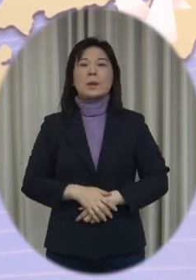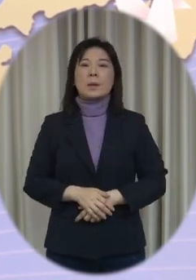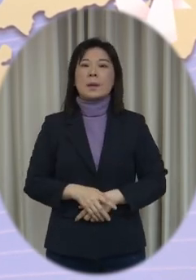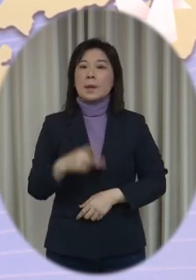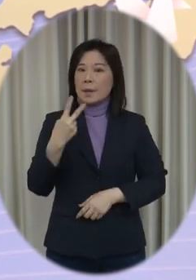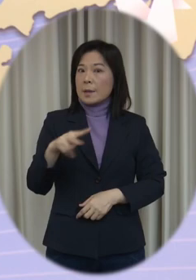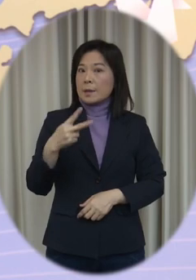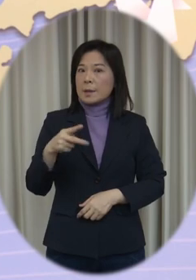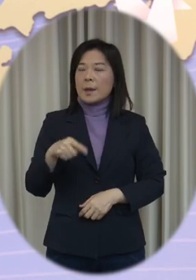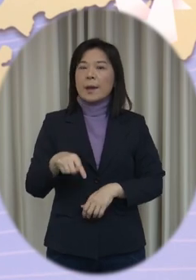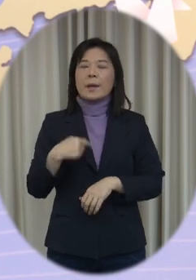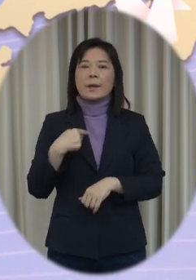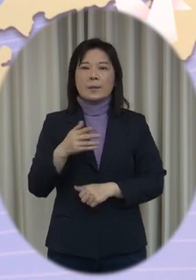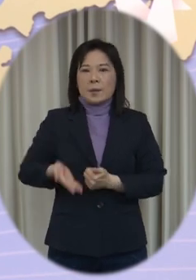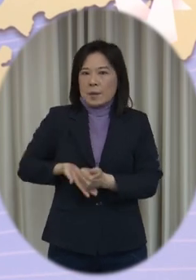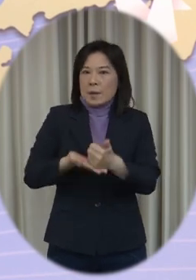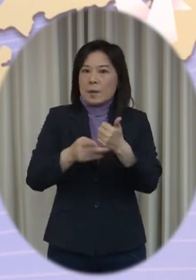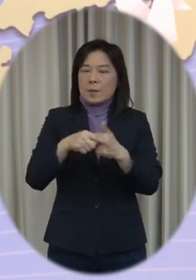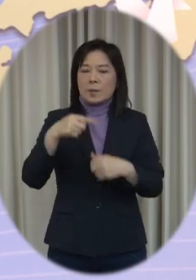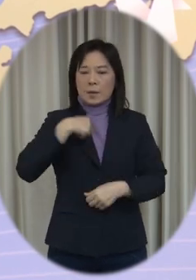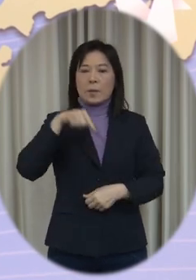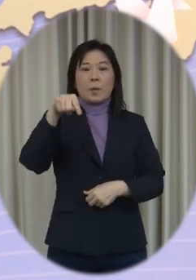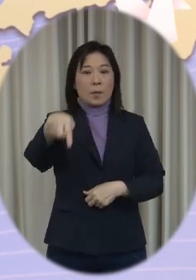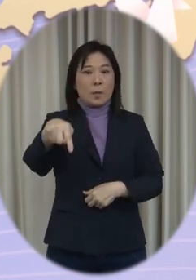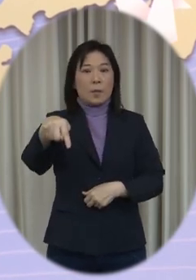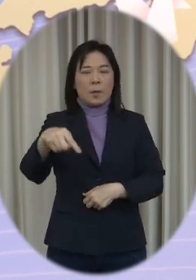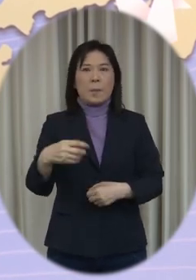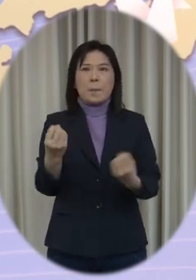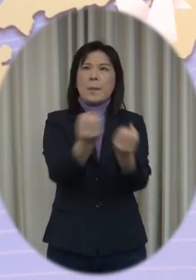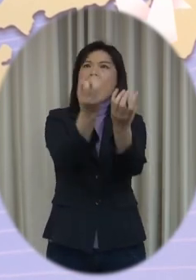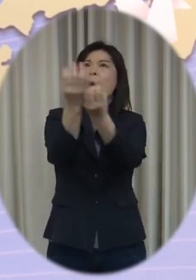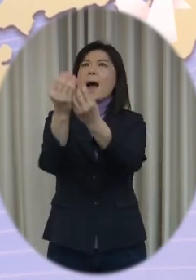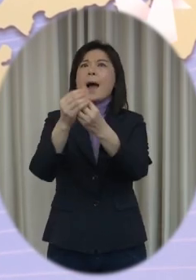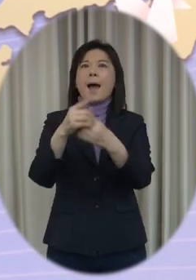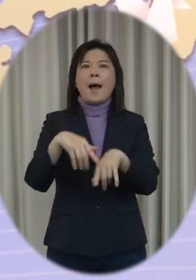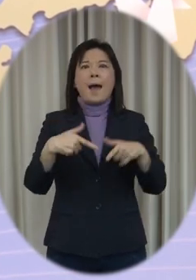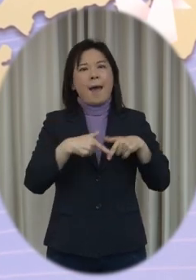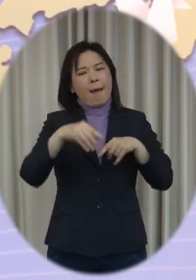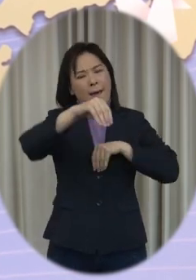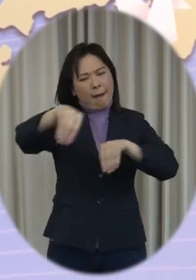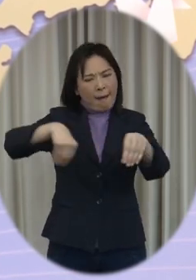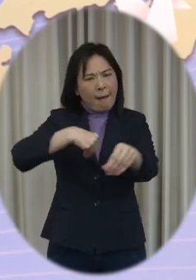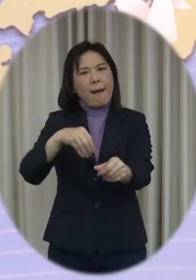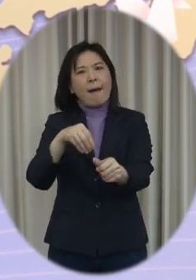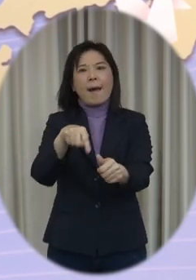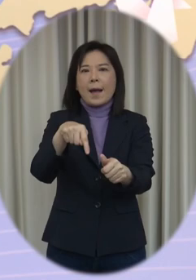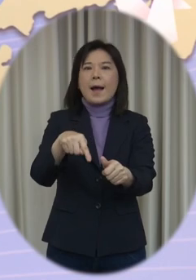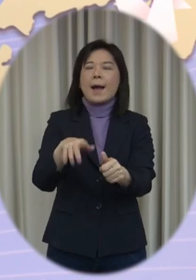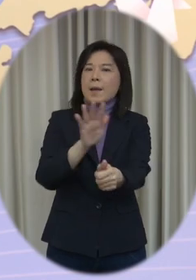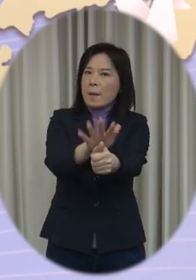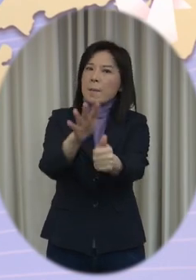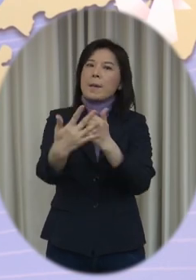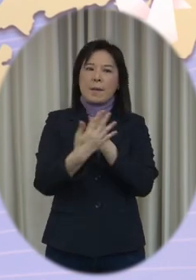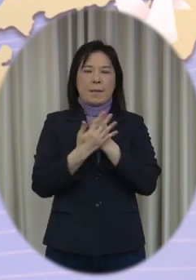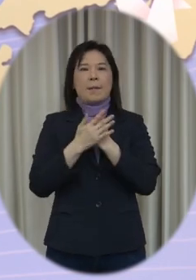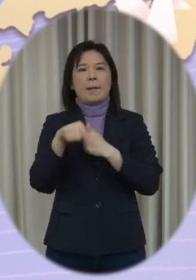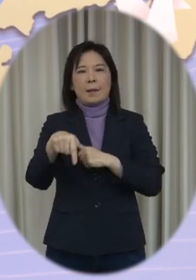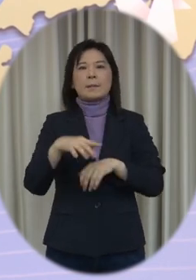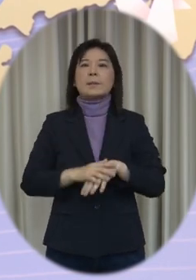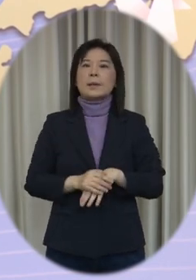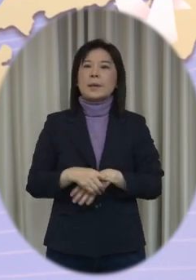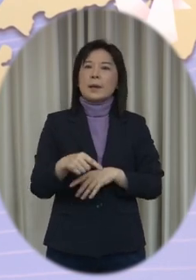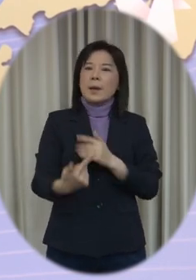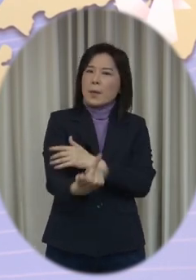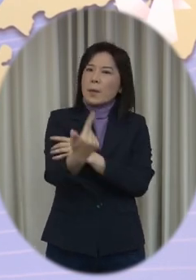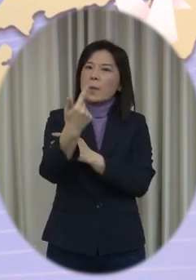对灾害的时候那种同理心，希望能够互相伸出援手，灾后快